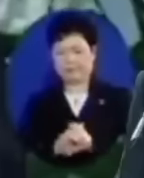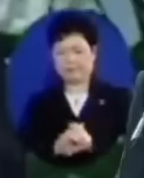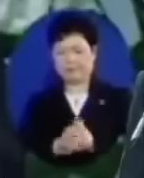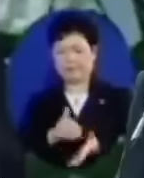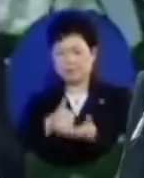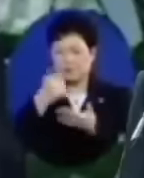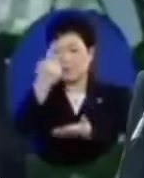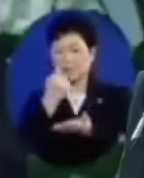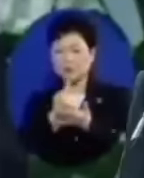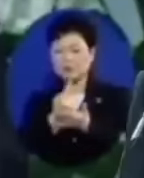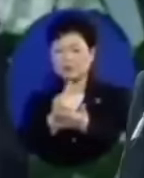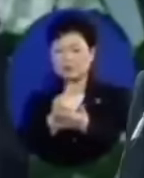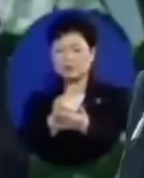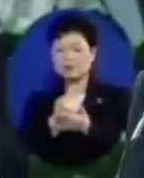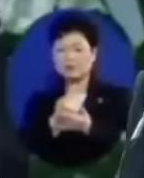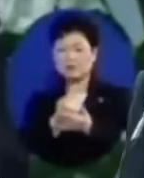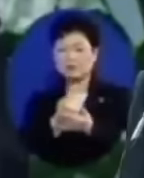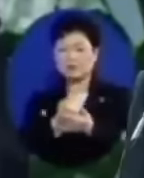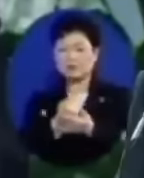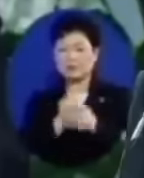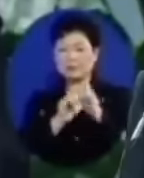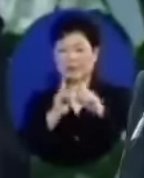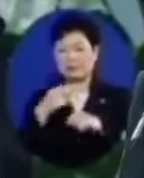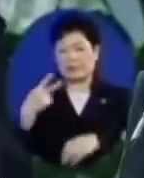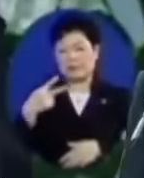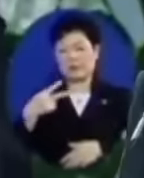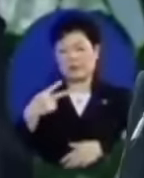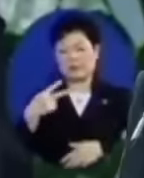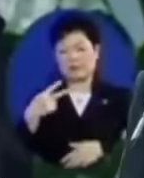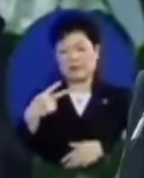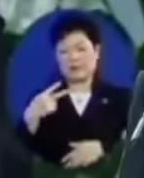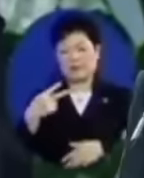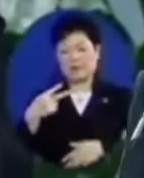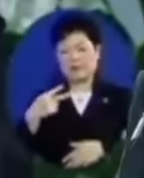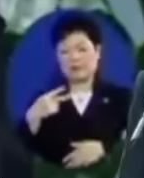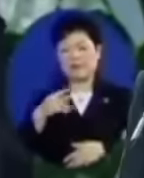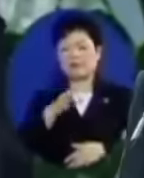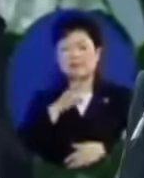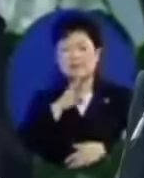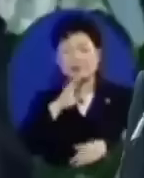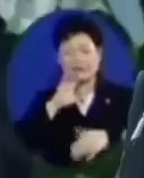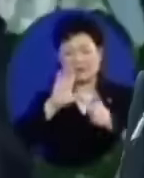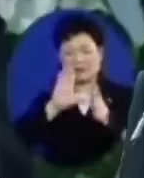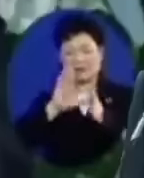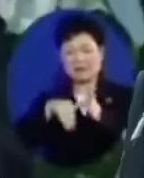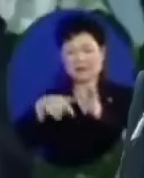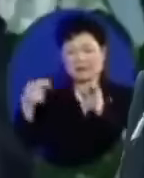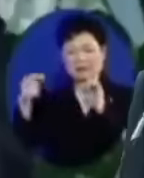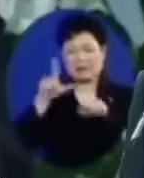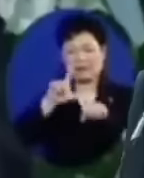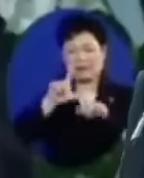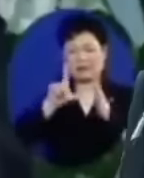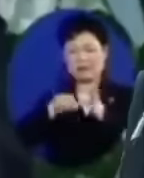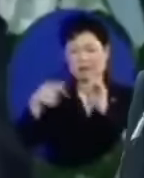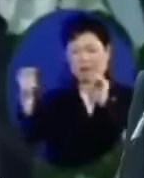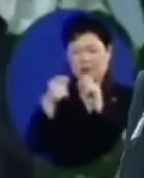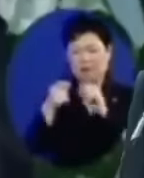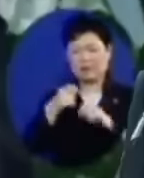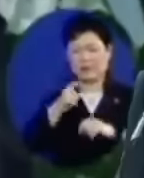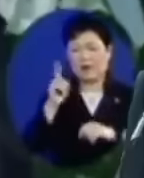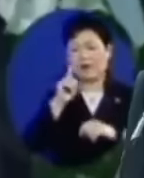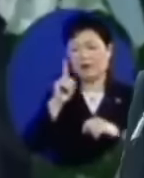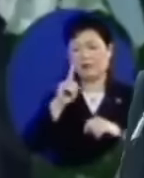주님이 오시겠다고 하신 지가 벌써 2000년이 되었으므로 내가 보기에는 정말 때가 찾아왔다고 생각하는 것입니다. 어느